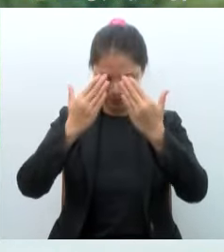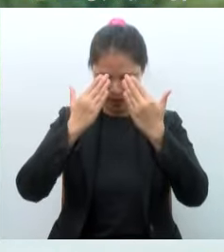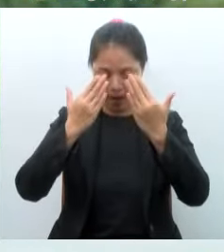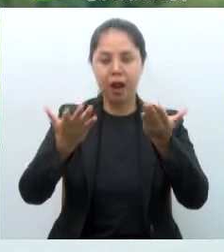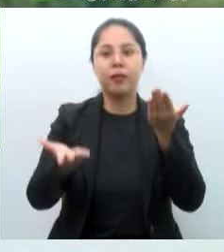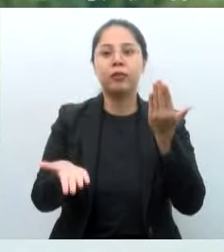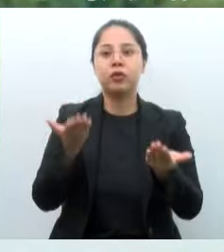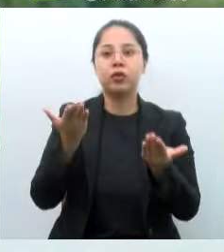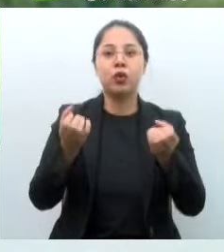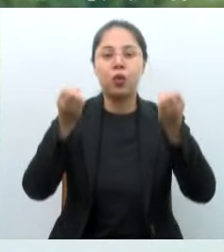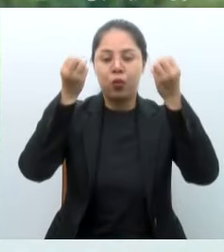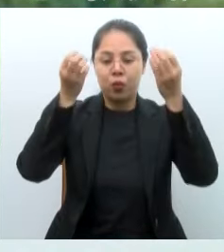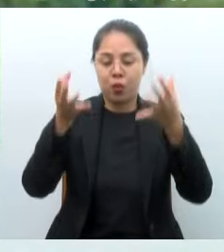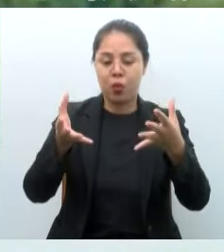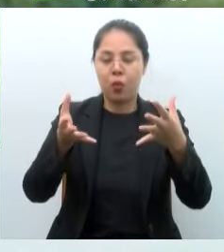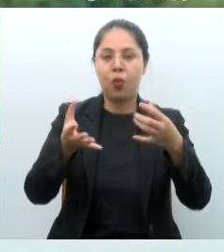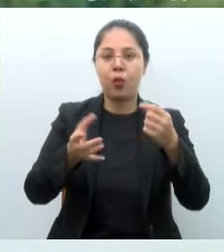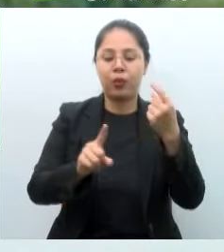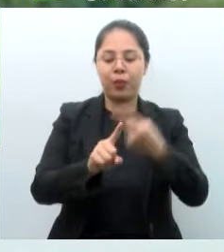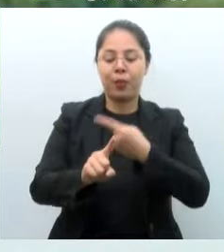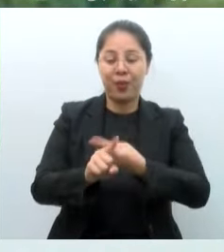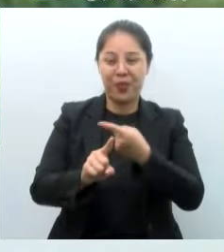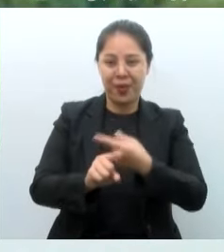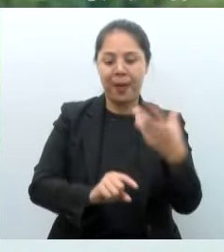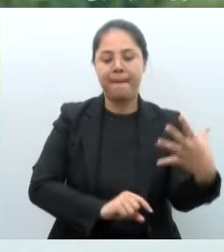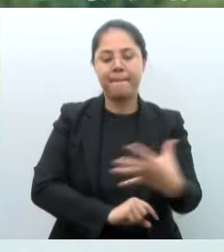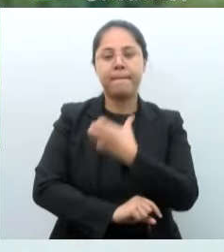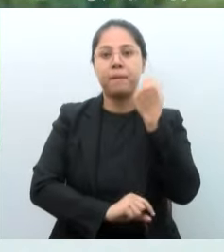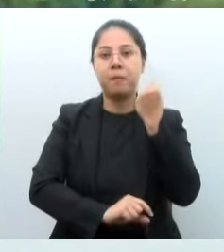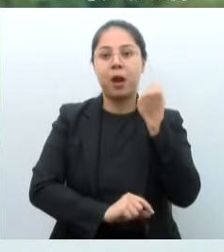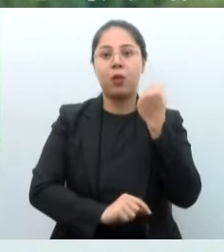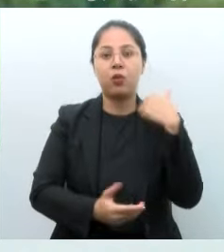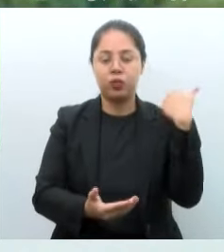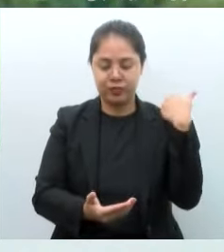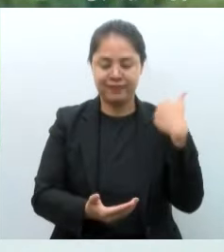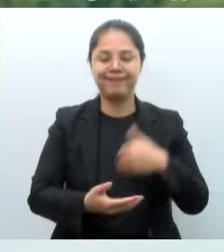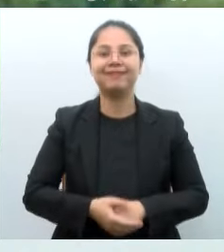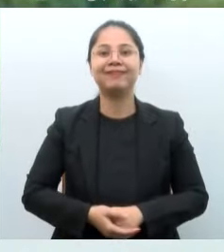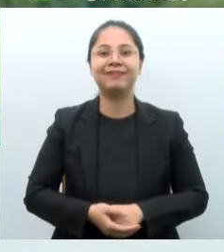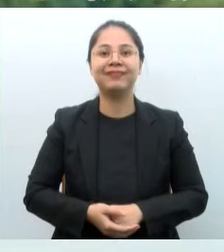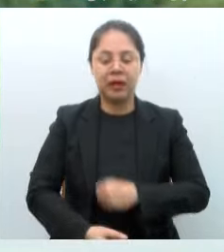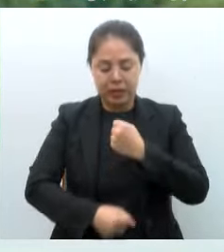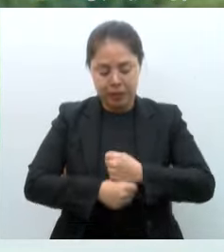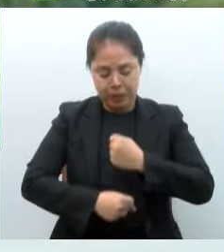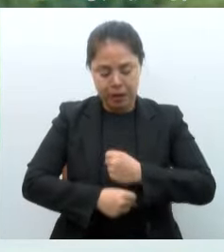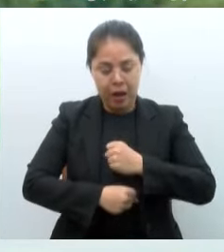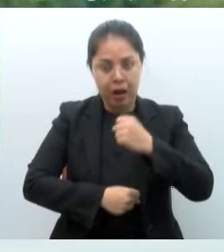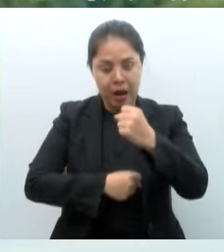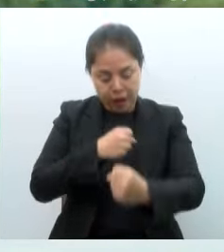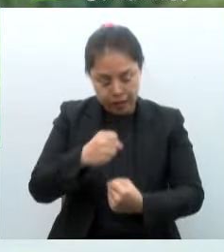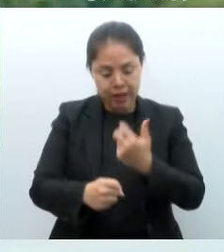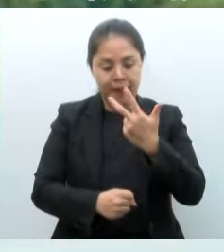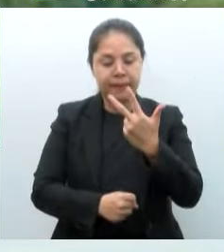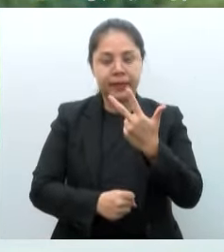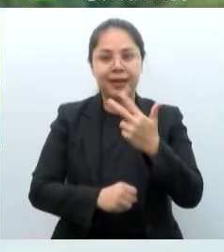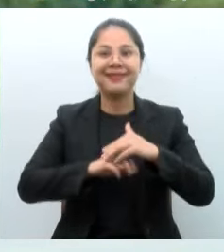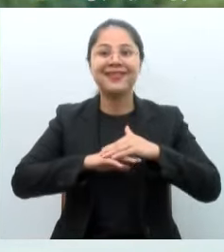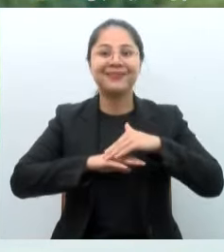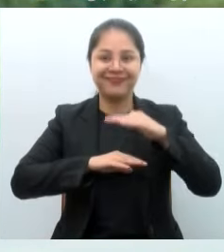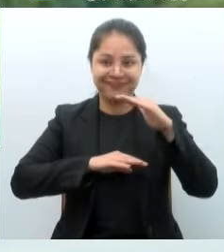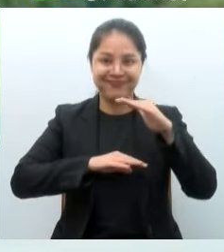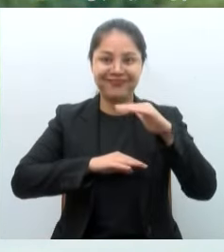เป็นครูอัตราจ้างเหมานะครับที่อยู่ในโรงเรียนที่มีเวลาการทำงานครบ3 ปีขึ้นไปนะครับเร